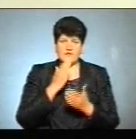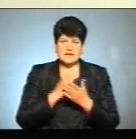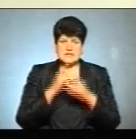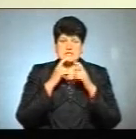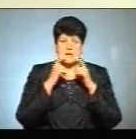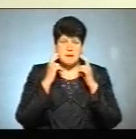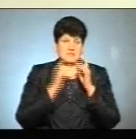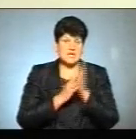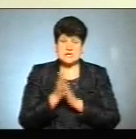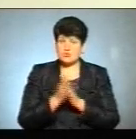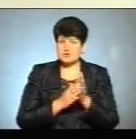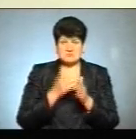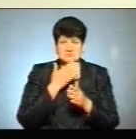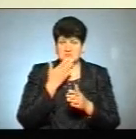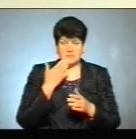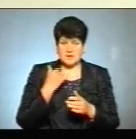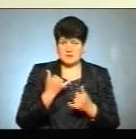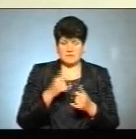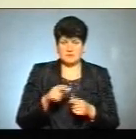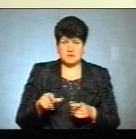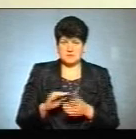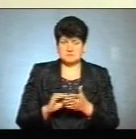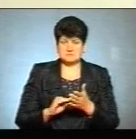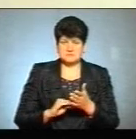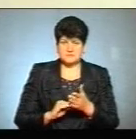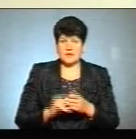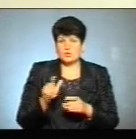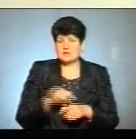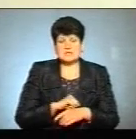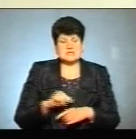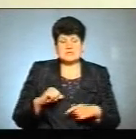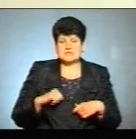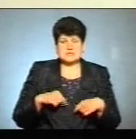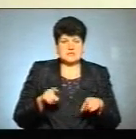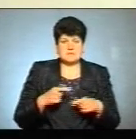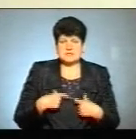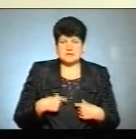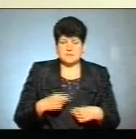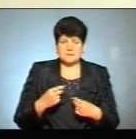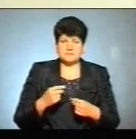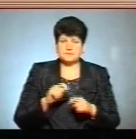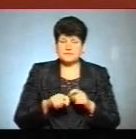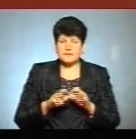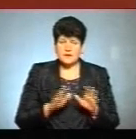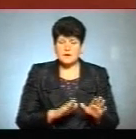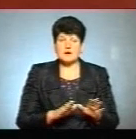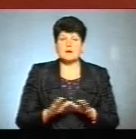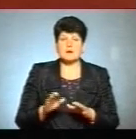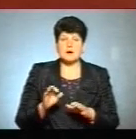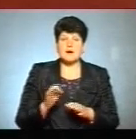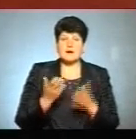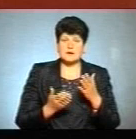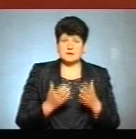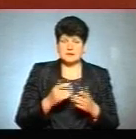ні, відвідувачі. Тобто відвідувачі самі вже контролюють самі себе. Стосовно продавців. Да. Попри